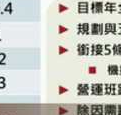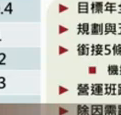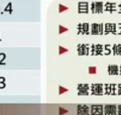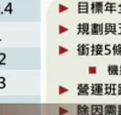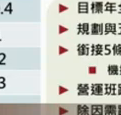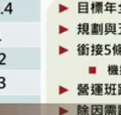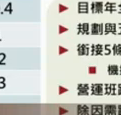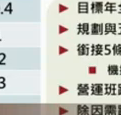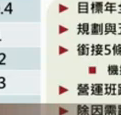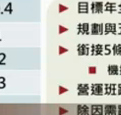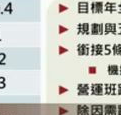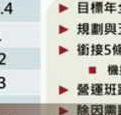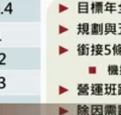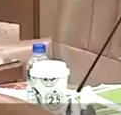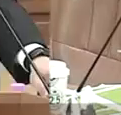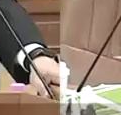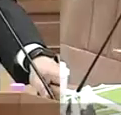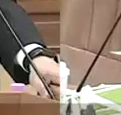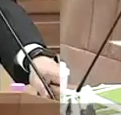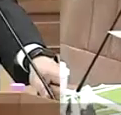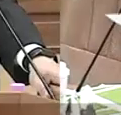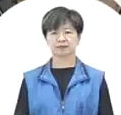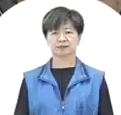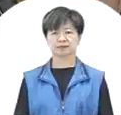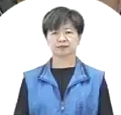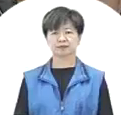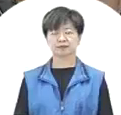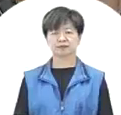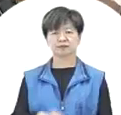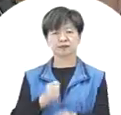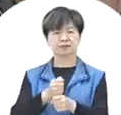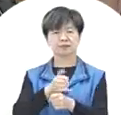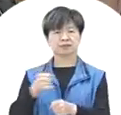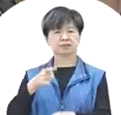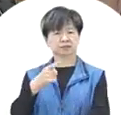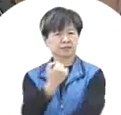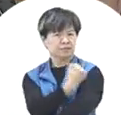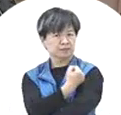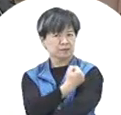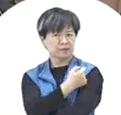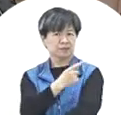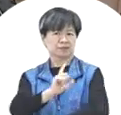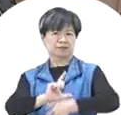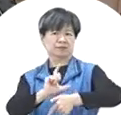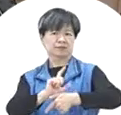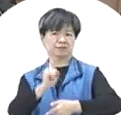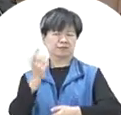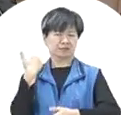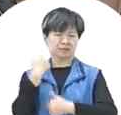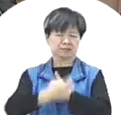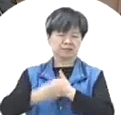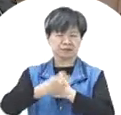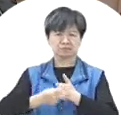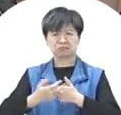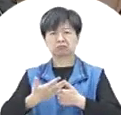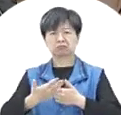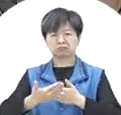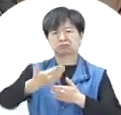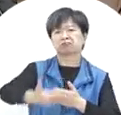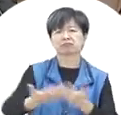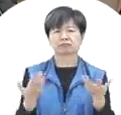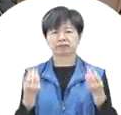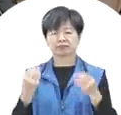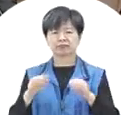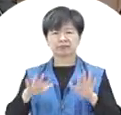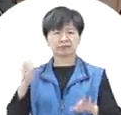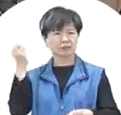哦，他们要卡在这个位置，不知道卡多久。过去我们在检讨的时候，目前都没有任何的进展。很开心今天听到有相